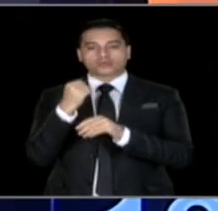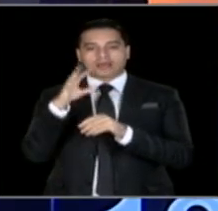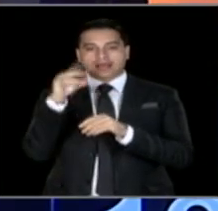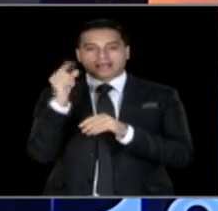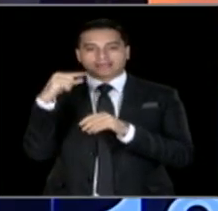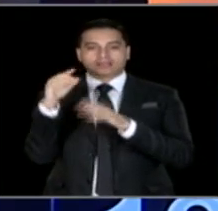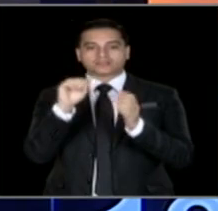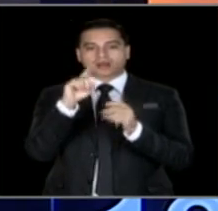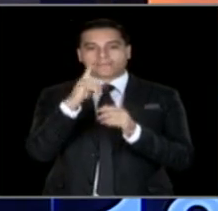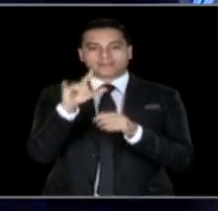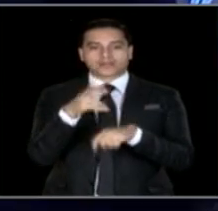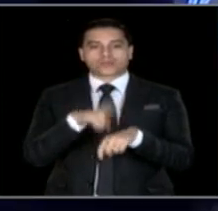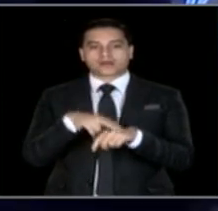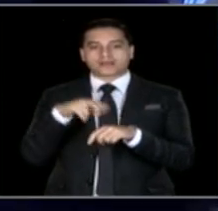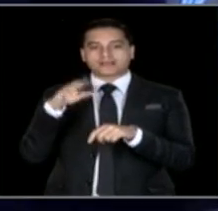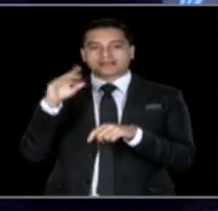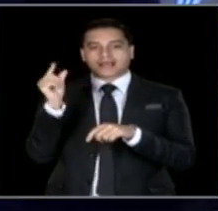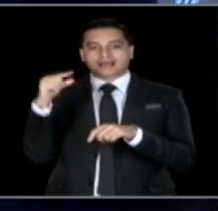بدر، ندى موسى،